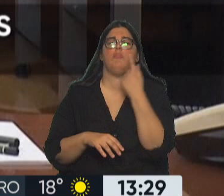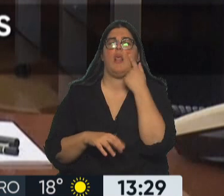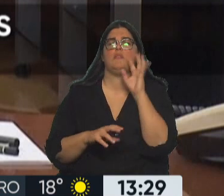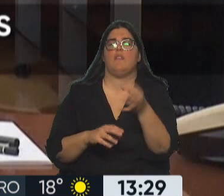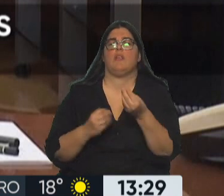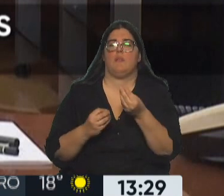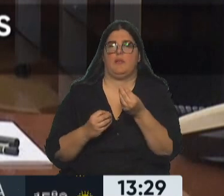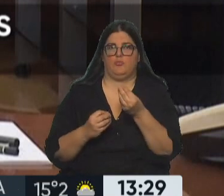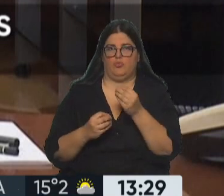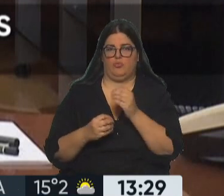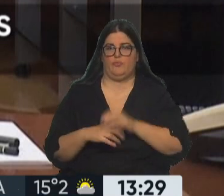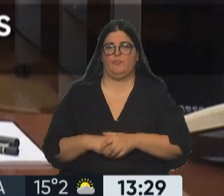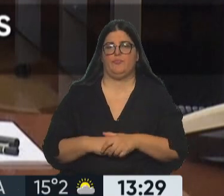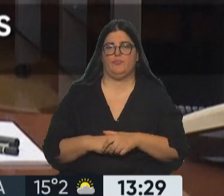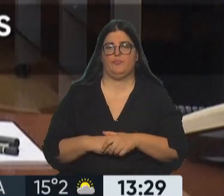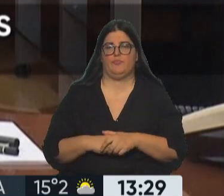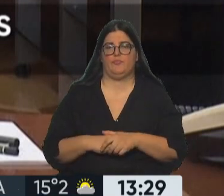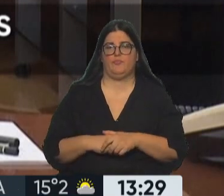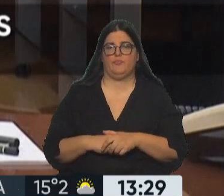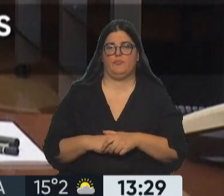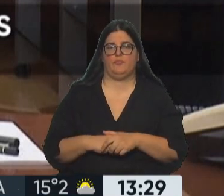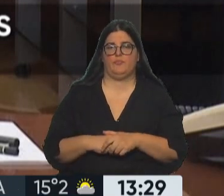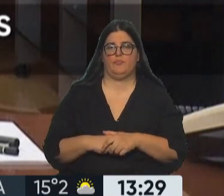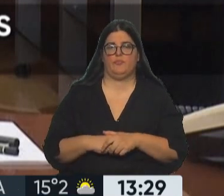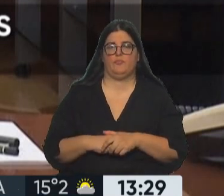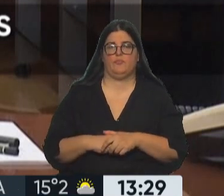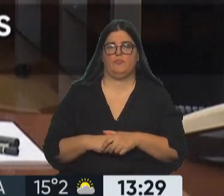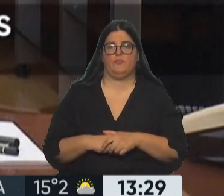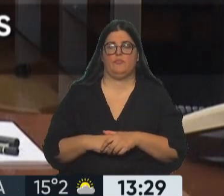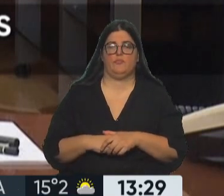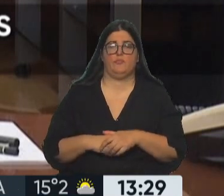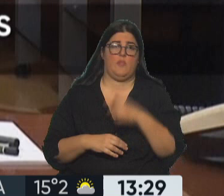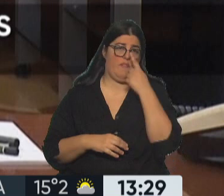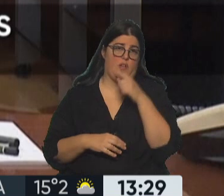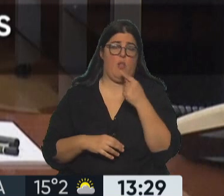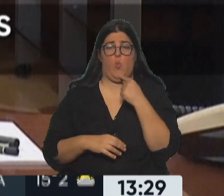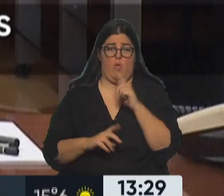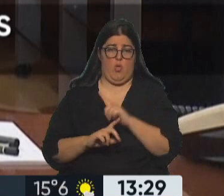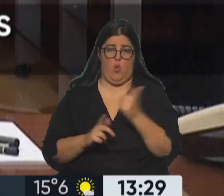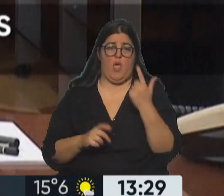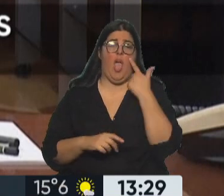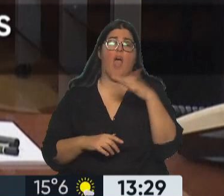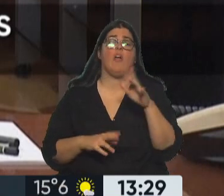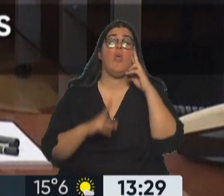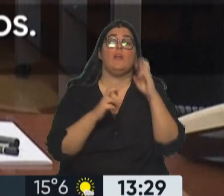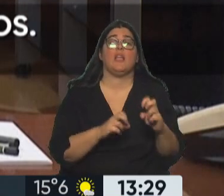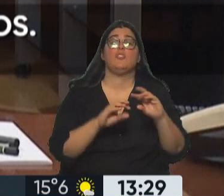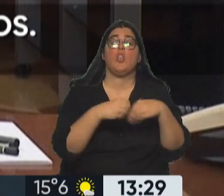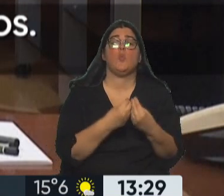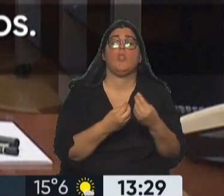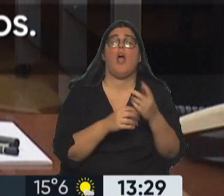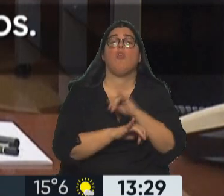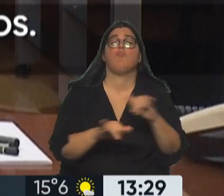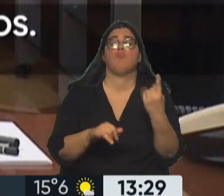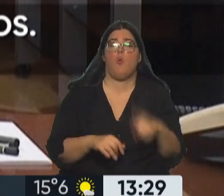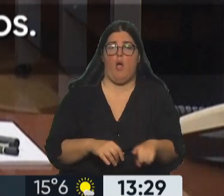никаких сомнений. Посмотрим о том, что скажут следователи в ближайшее время. А сейчас